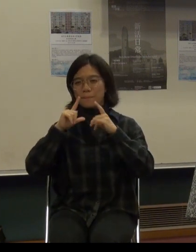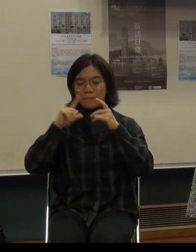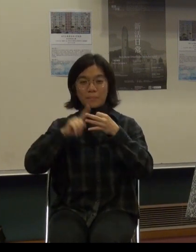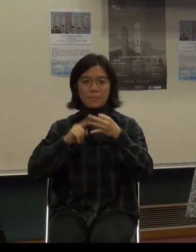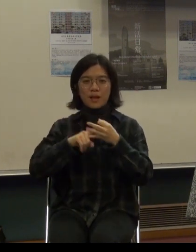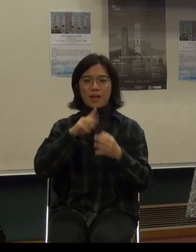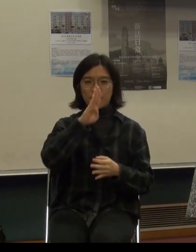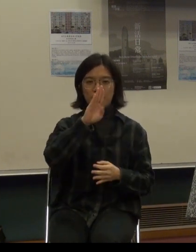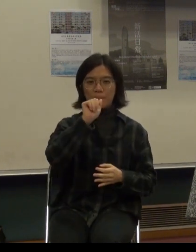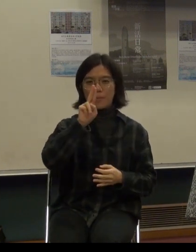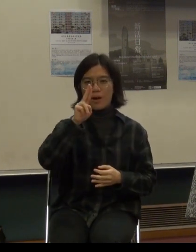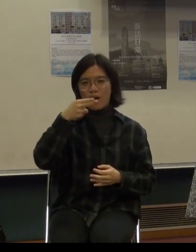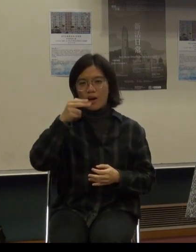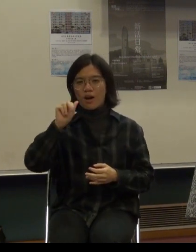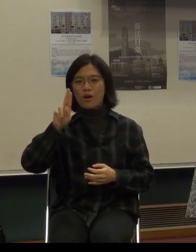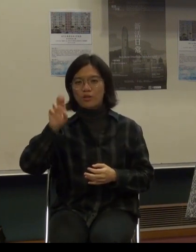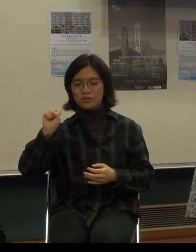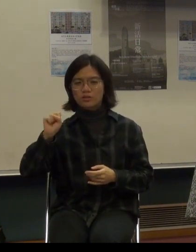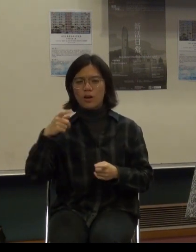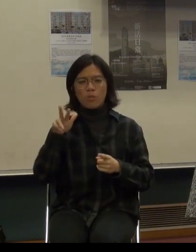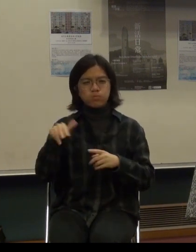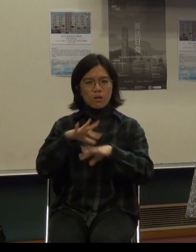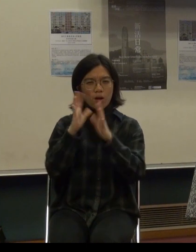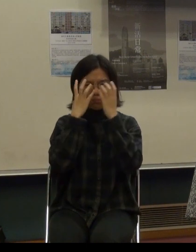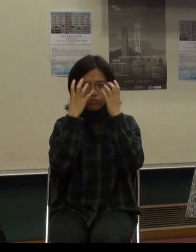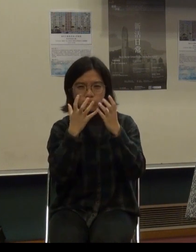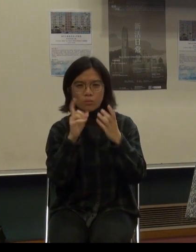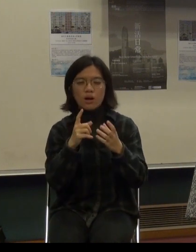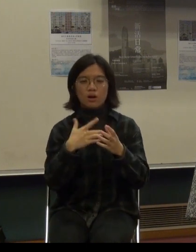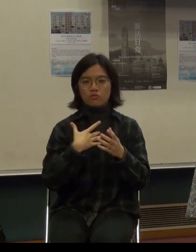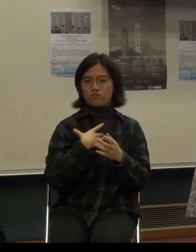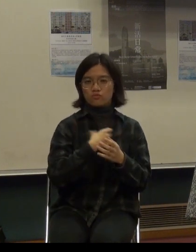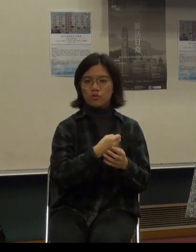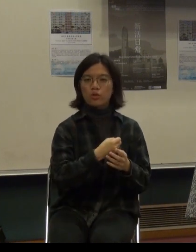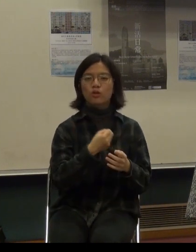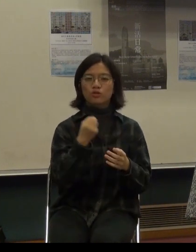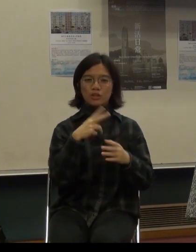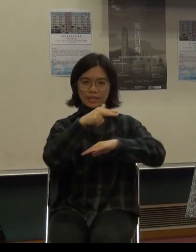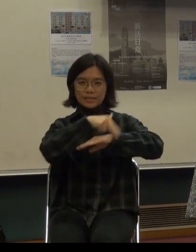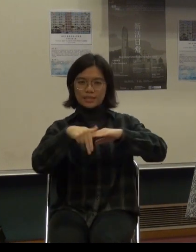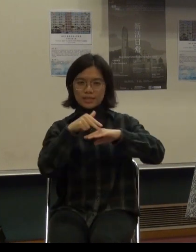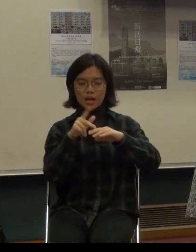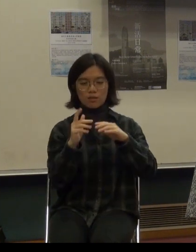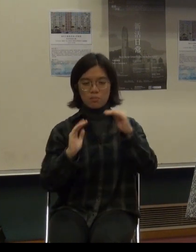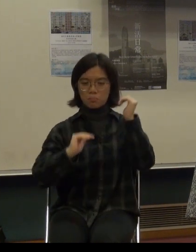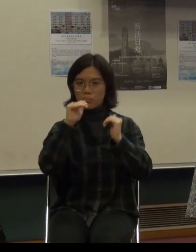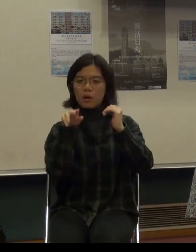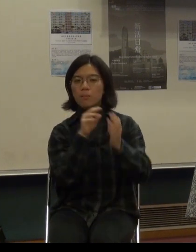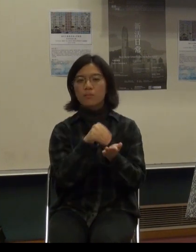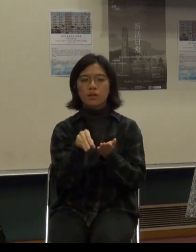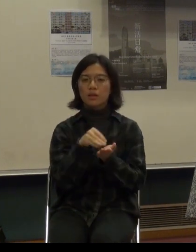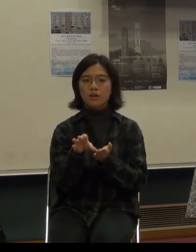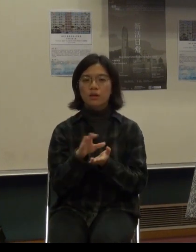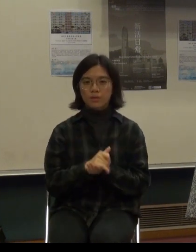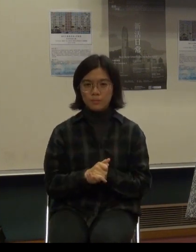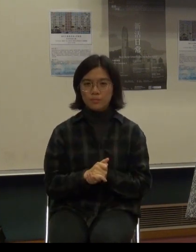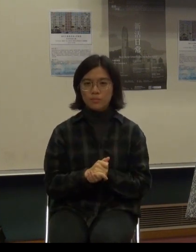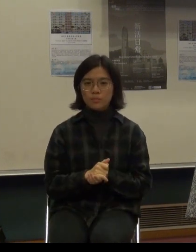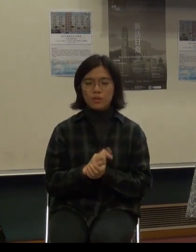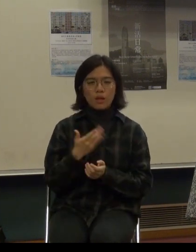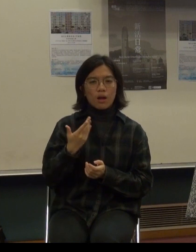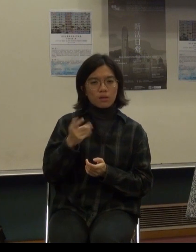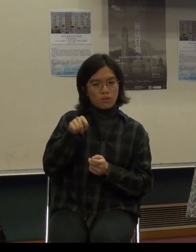重呢個功能同埋咧可以容許呢個唔對稱嘅設計。咁但兩